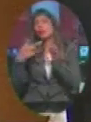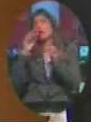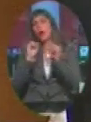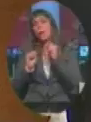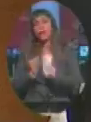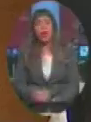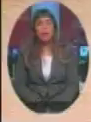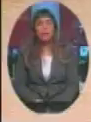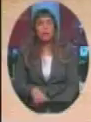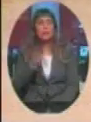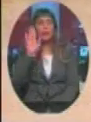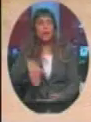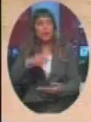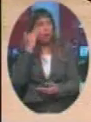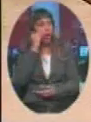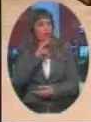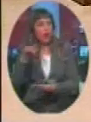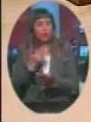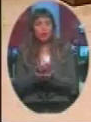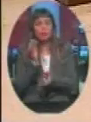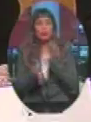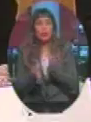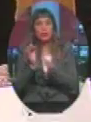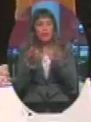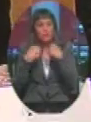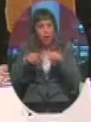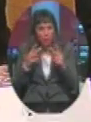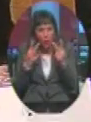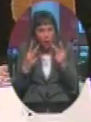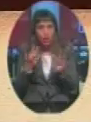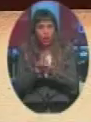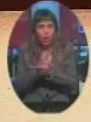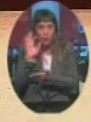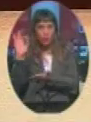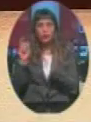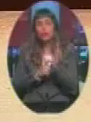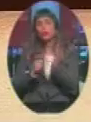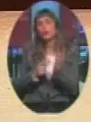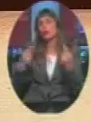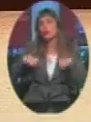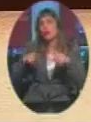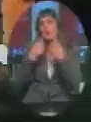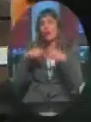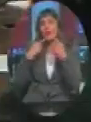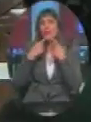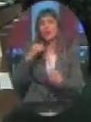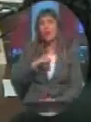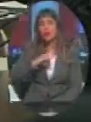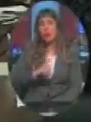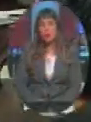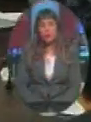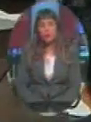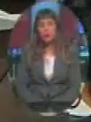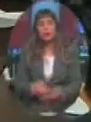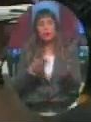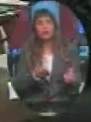העברה הזו של היועץ המשפטי לכובד משקלה של הוועדה, כמו גם הדרישה של יושב ראש הוועדה לקיים דיון ענייני, מצד חברי